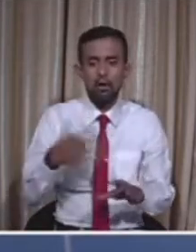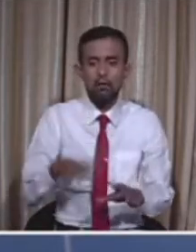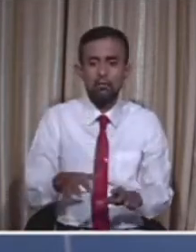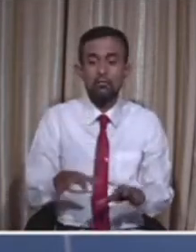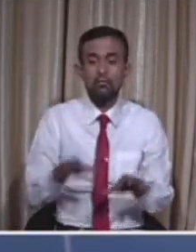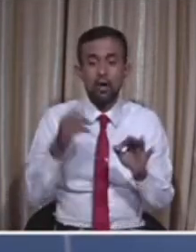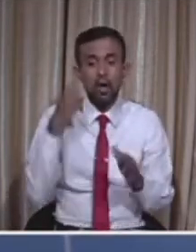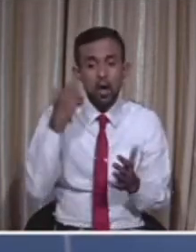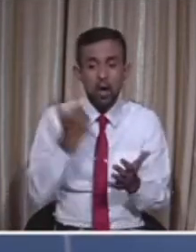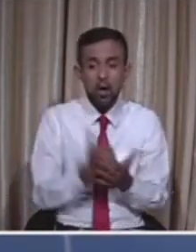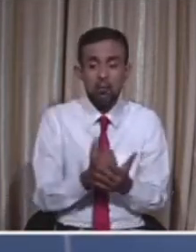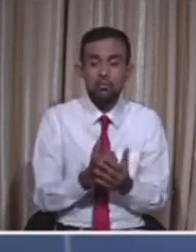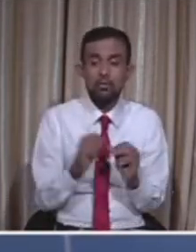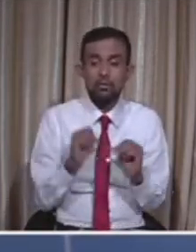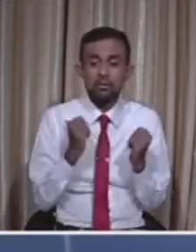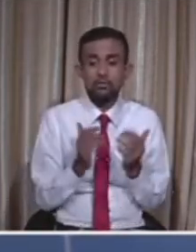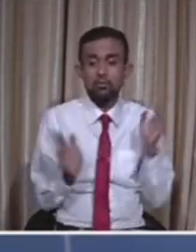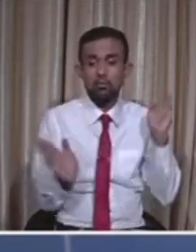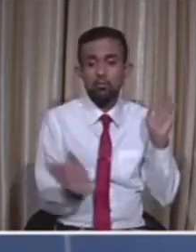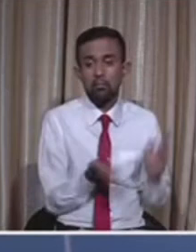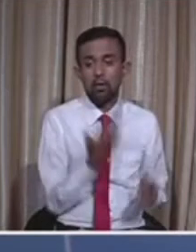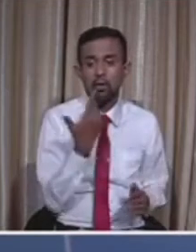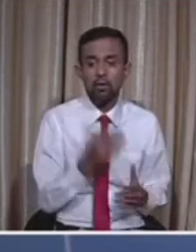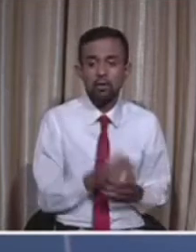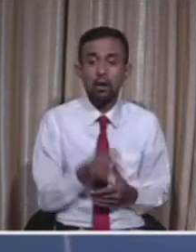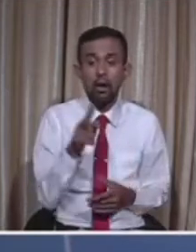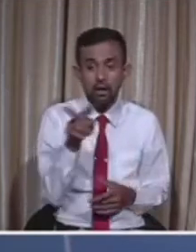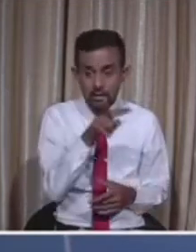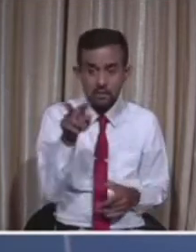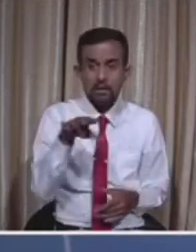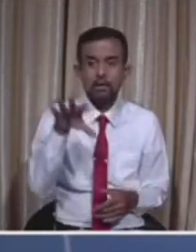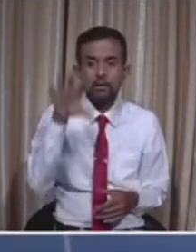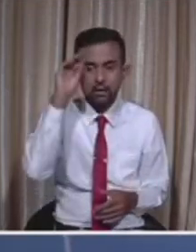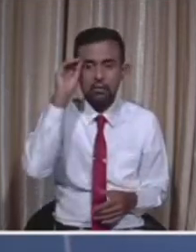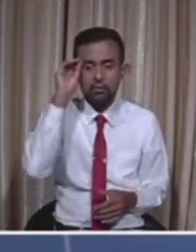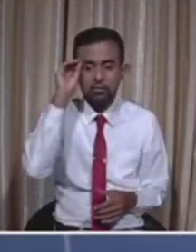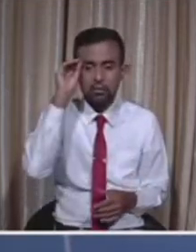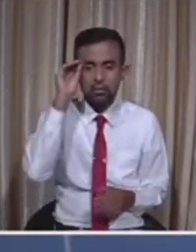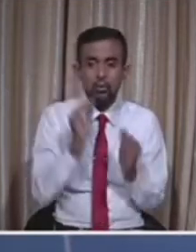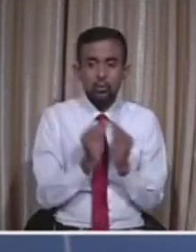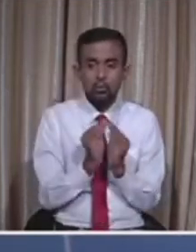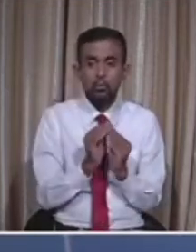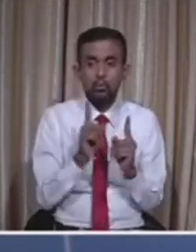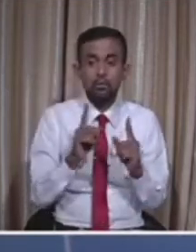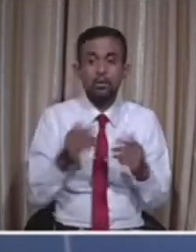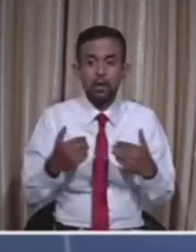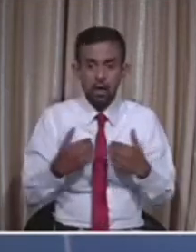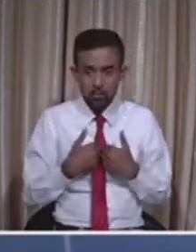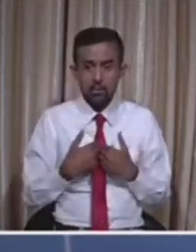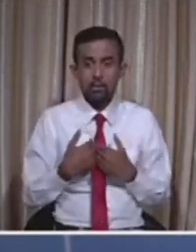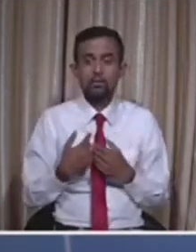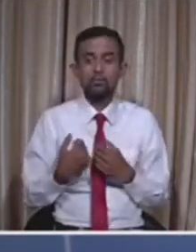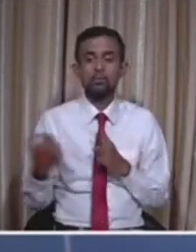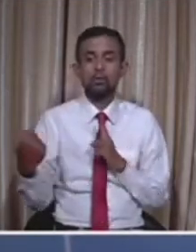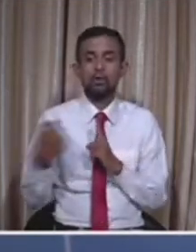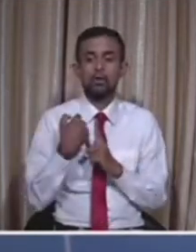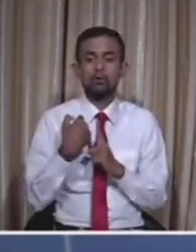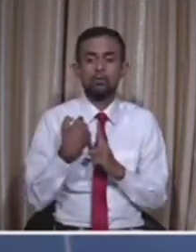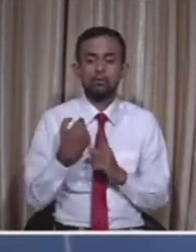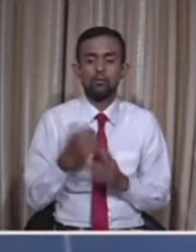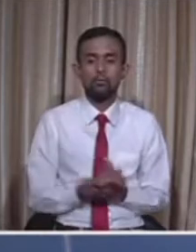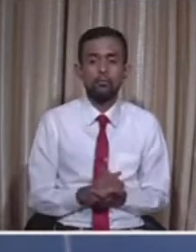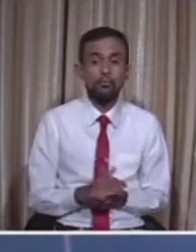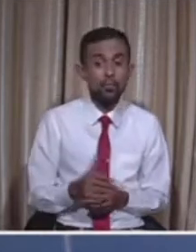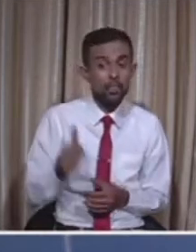හරිම අමාරුවෙන් ඒ ස්ථානයෙන් බේරලා ගියා. අනේ දායේ දෙන්නට තේරුණා යකෝ පොහොට්ටේ උන්ට විතරන්නේ අපිටත් කියනවා මුන් කියලා.